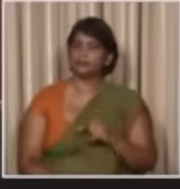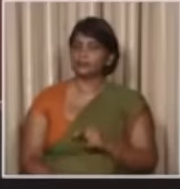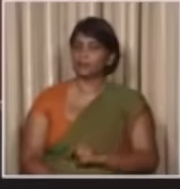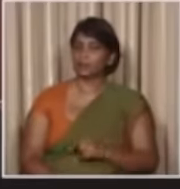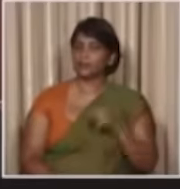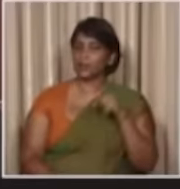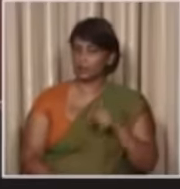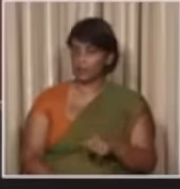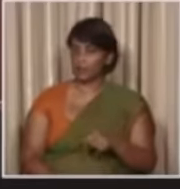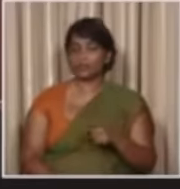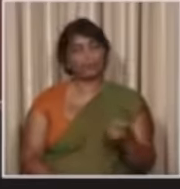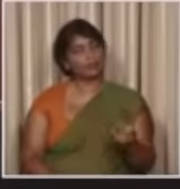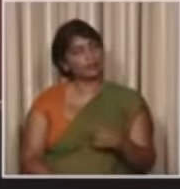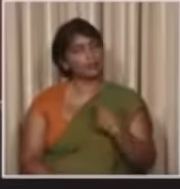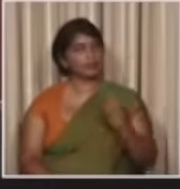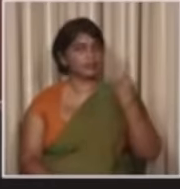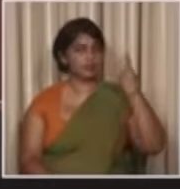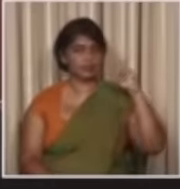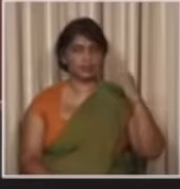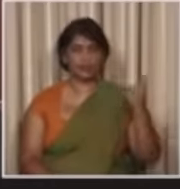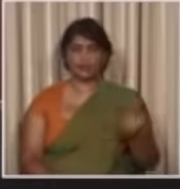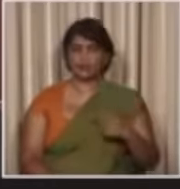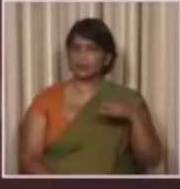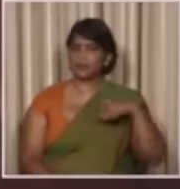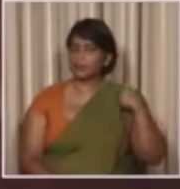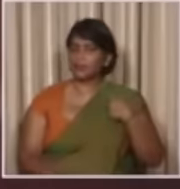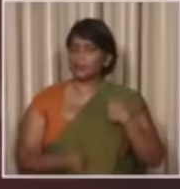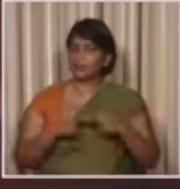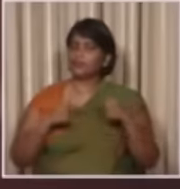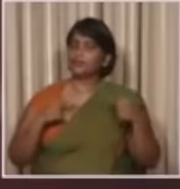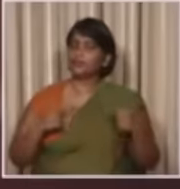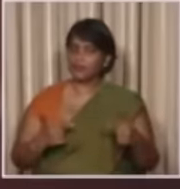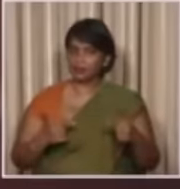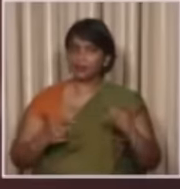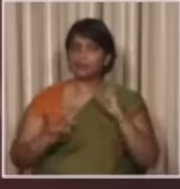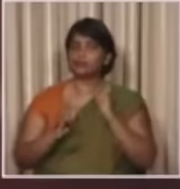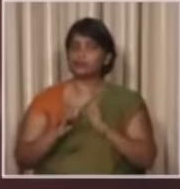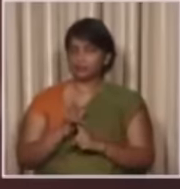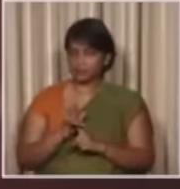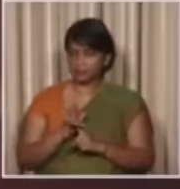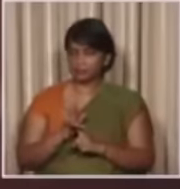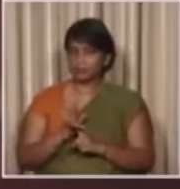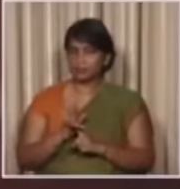අද දවසෙත් පෞගිය දවසක ප්‍රධාන විපක්ෂය ප්‍රධාන සංවිධායකතුමාත්